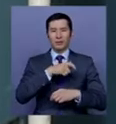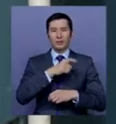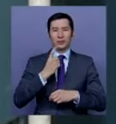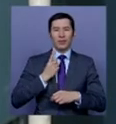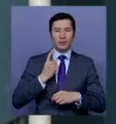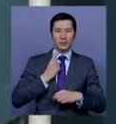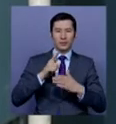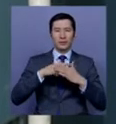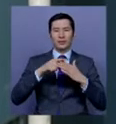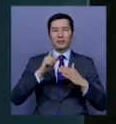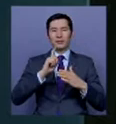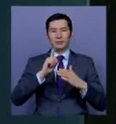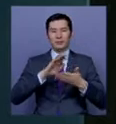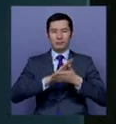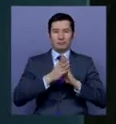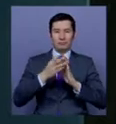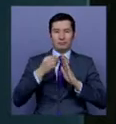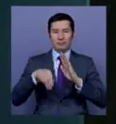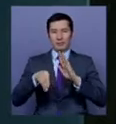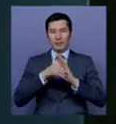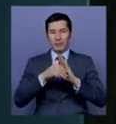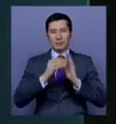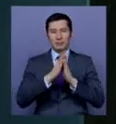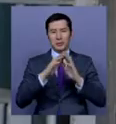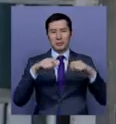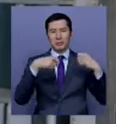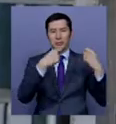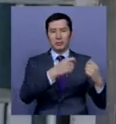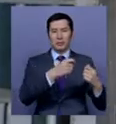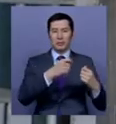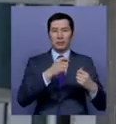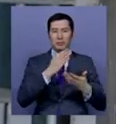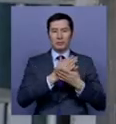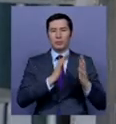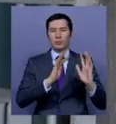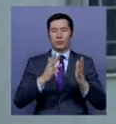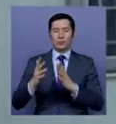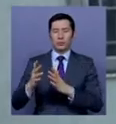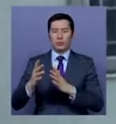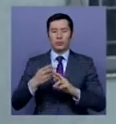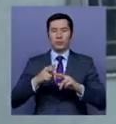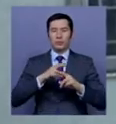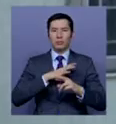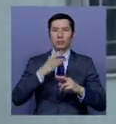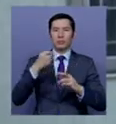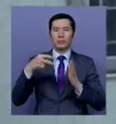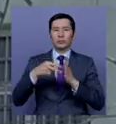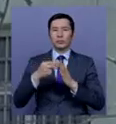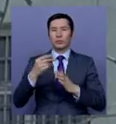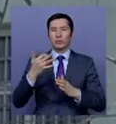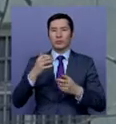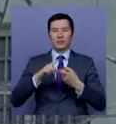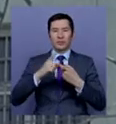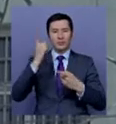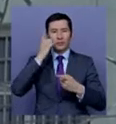Алматы облысына қарайтын 6 түрмеде 7 сыбайлас жемқорлық дерегі тіркелді. Олардың басым бөлігі белгілі бір соммаға келісіп сырттан телефон